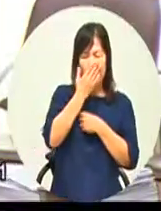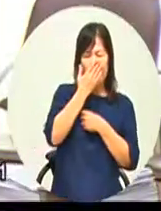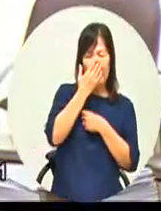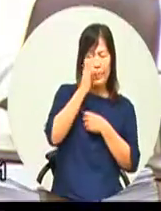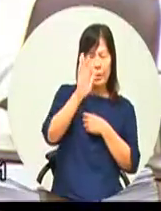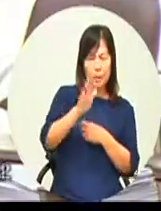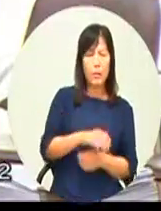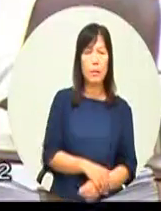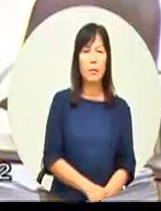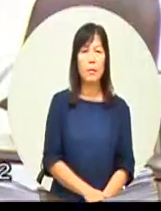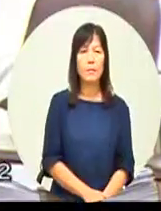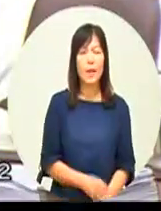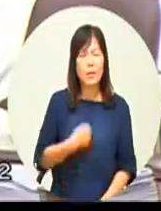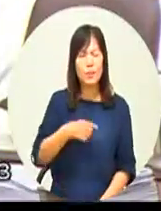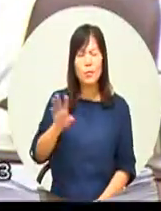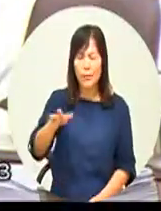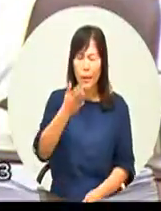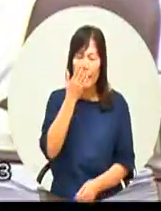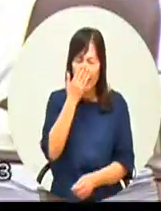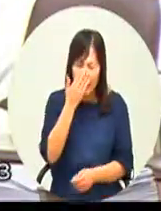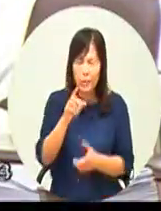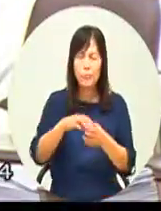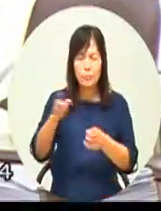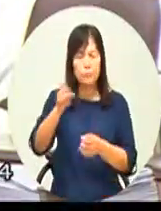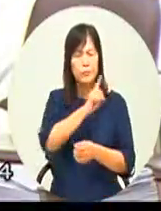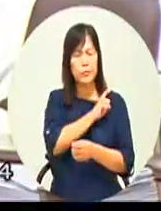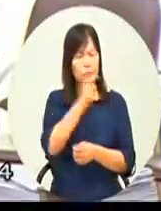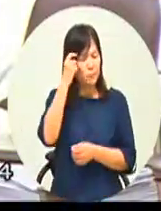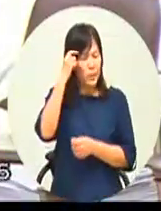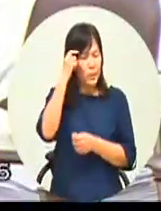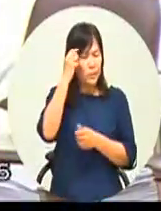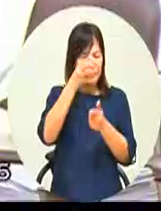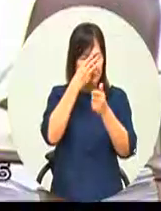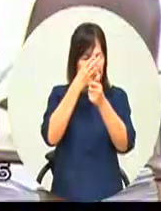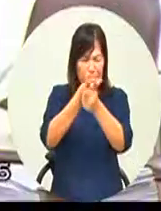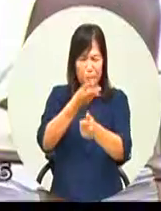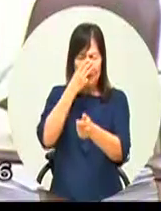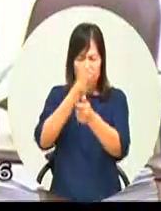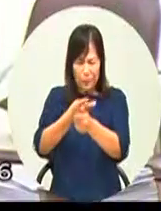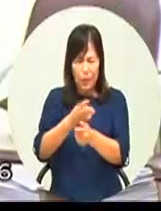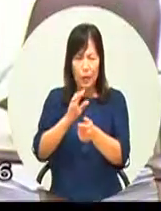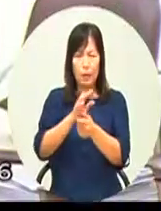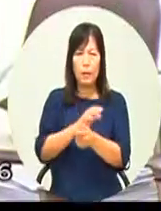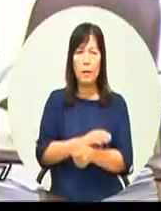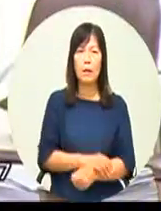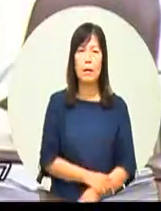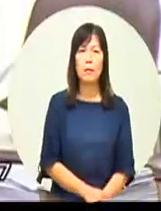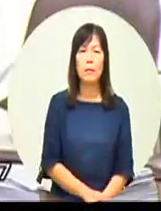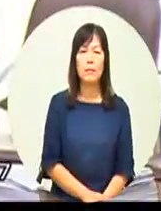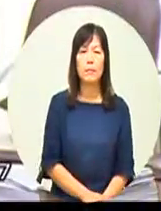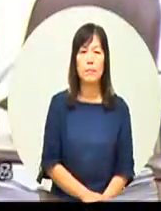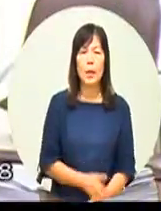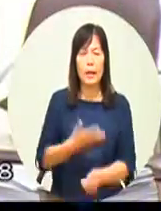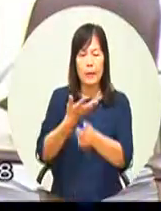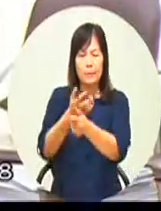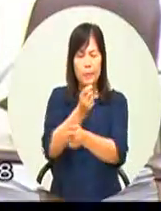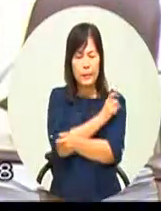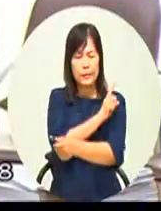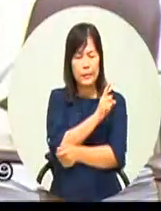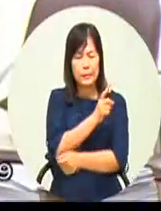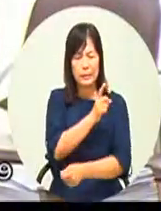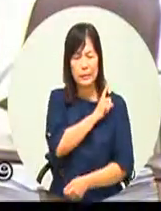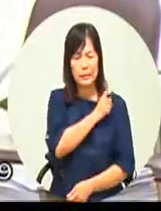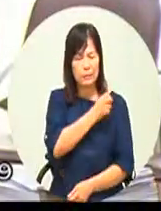因讲，歹势你就是爱受着这样子的承受，互恁艰苦。袂